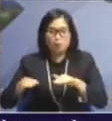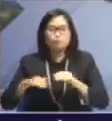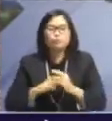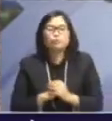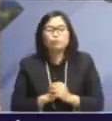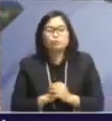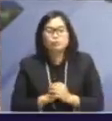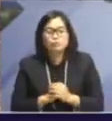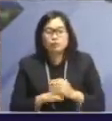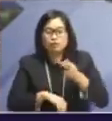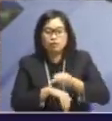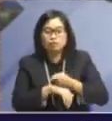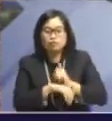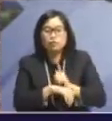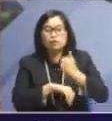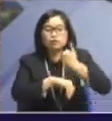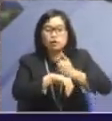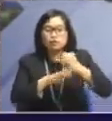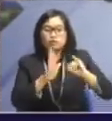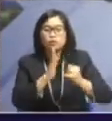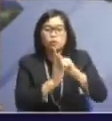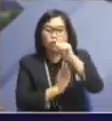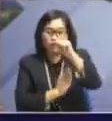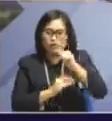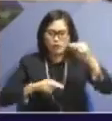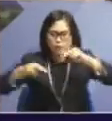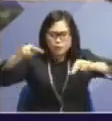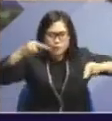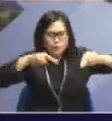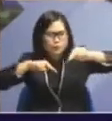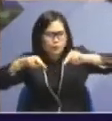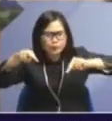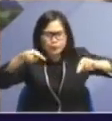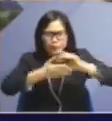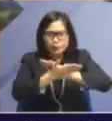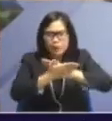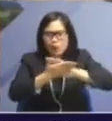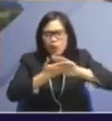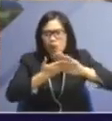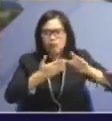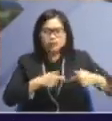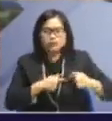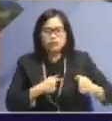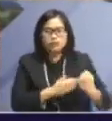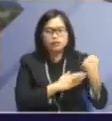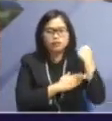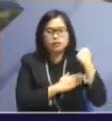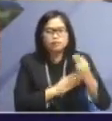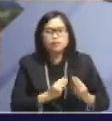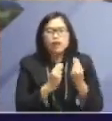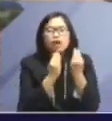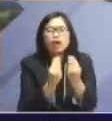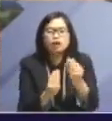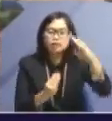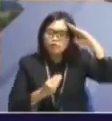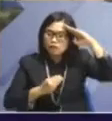อกาสนี้ทางด้านของท่านผู้ว่าราชการจังหวัดตากท่านก็ได้ตรวจความเรียบร้อยในพื้นที่แล้วก็ให้กำลังใจกับเจ้าหน้าที่ทีมงานที่ลง